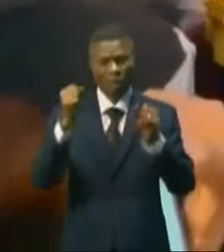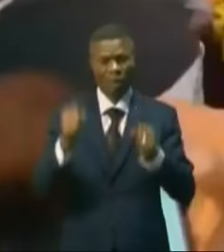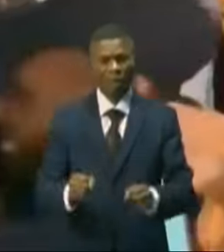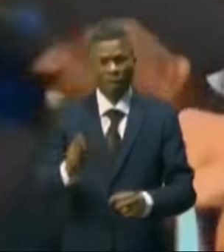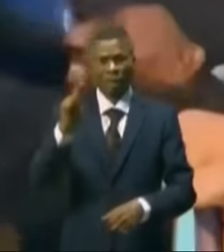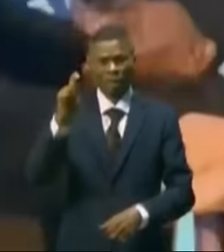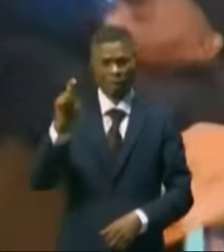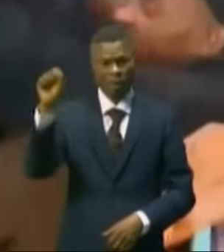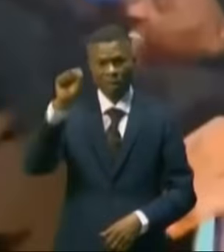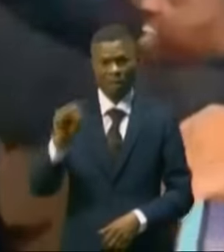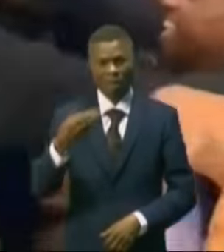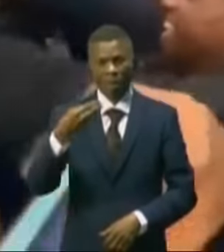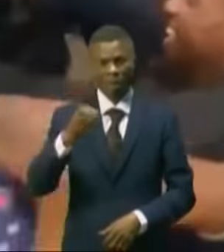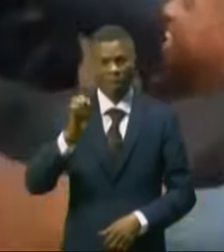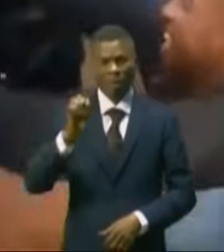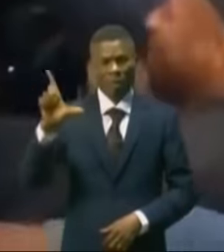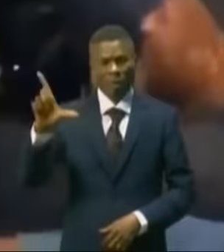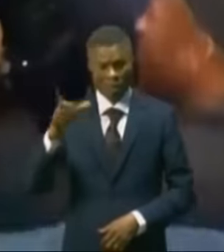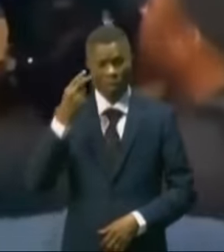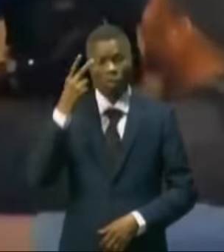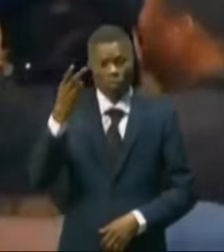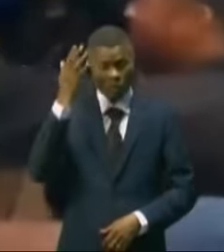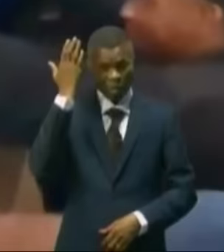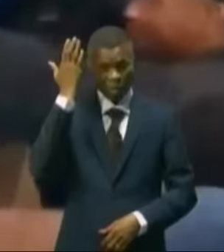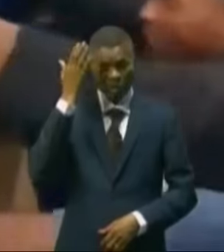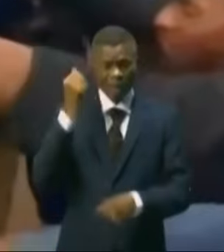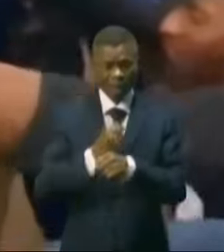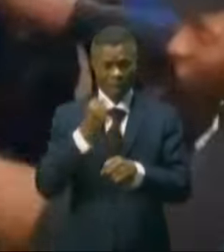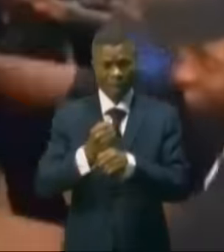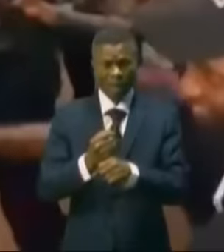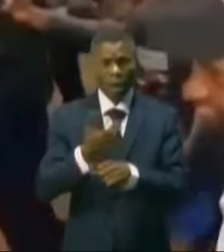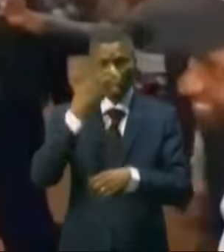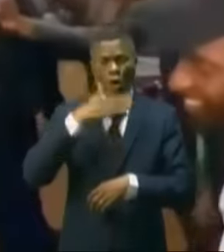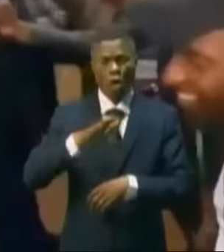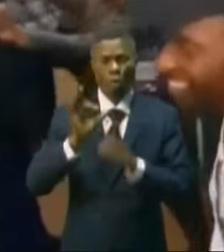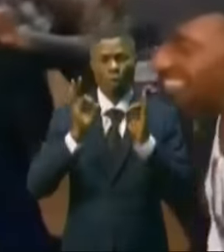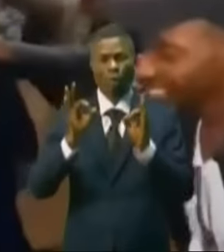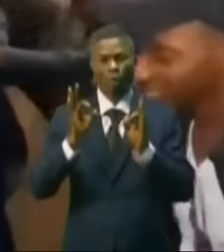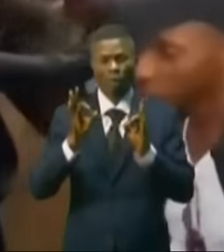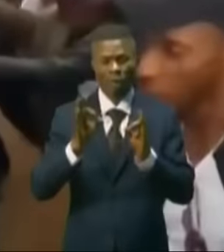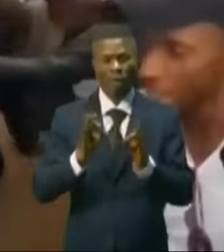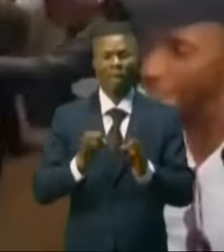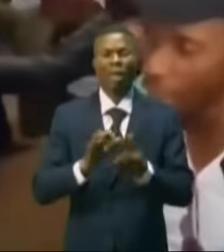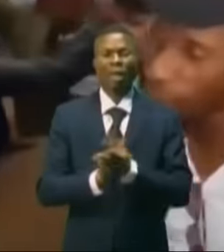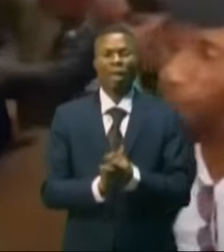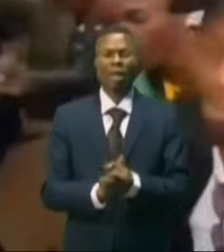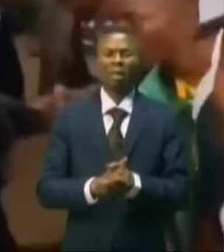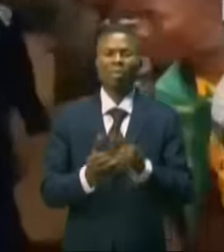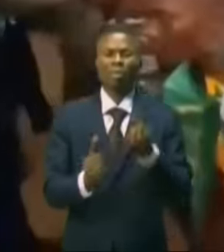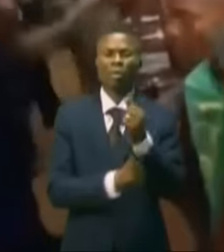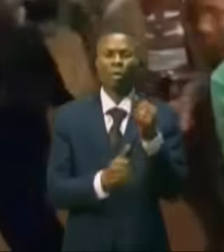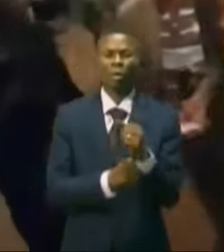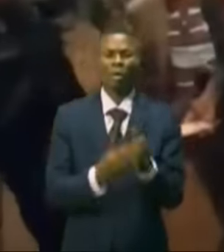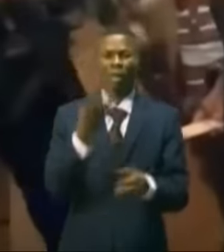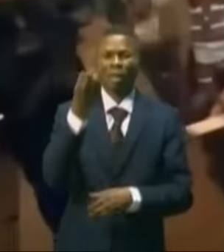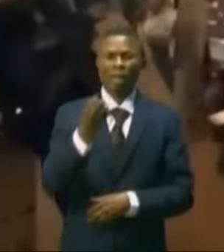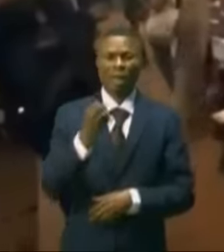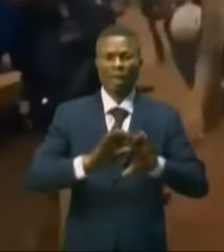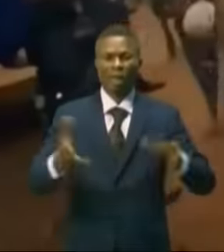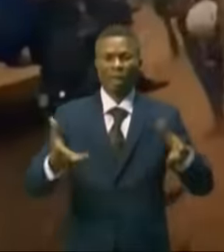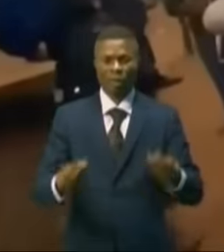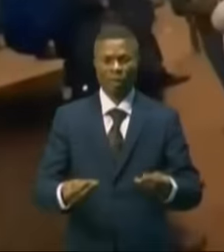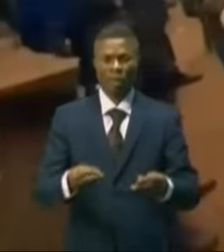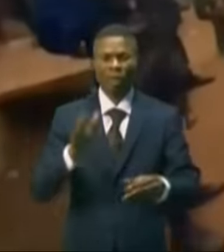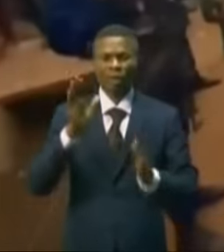pour s'enquérir de l'évolution des travaux de construction d'un hôpital moderne d'une capacité d'accueil de 40 lits et 10